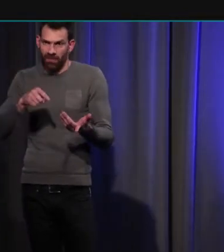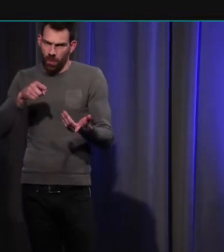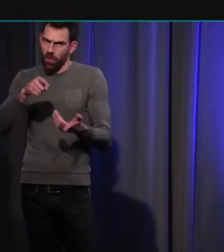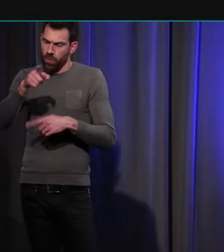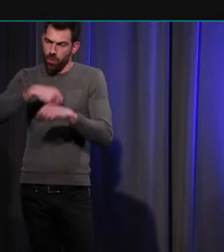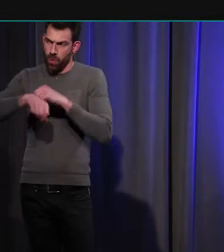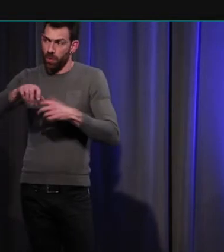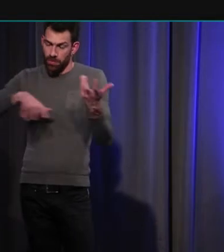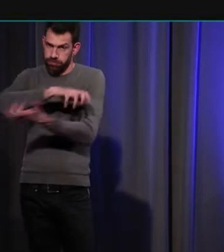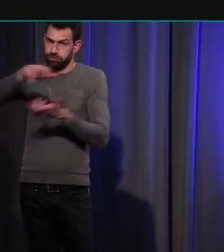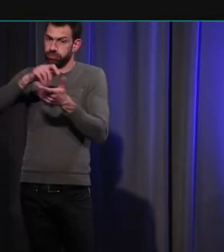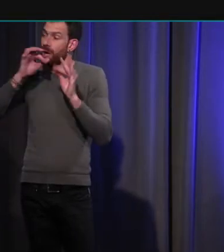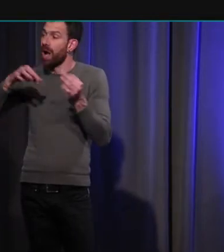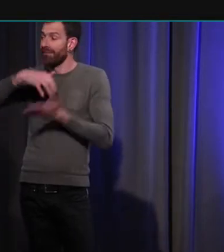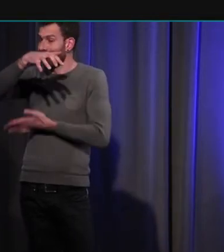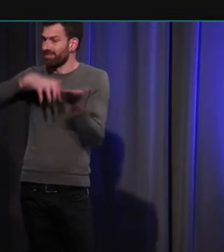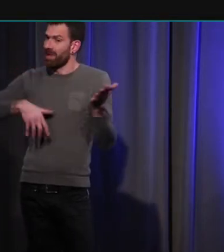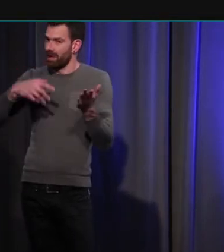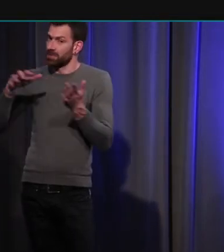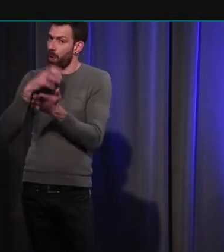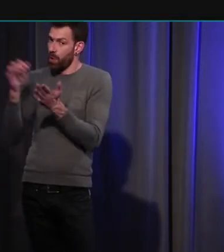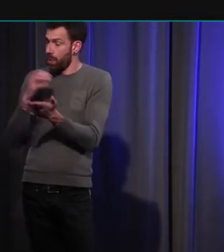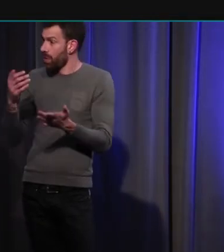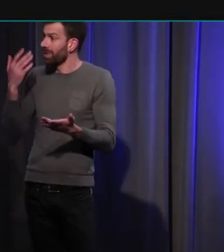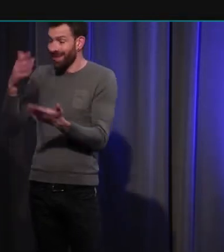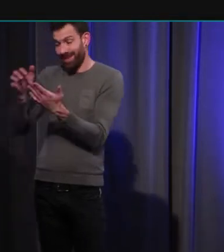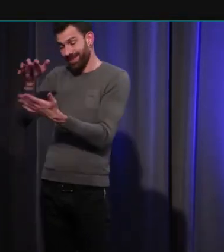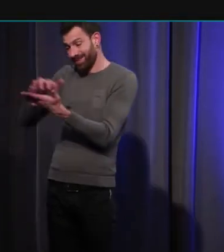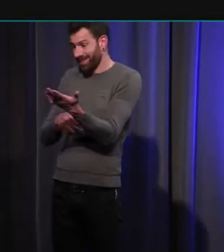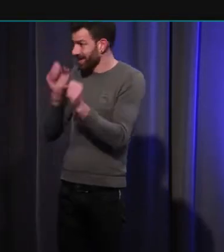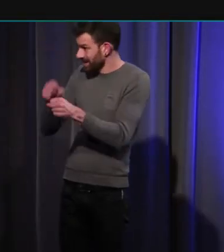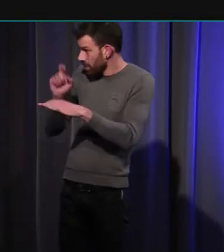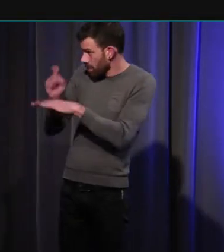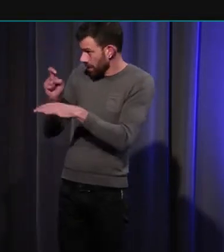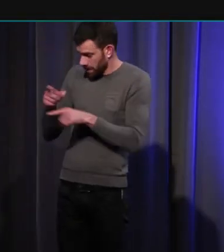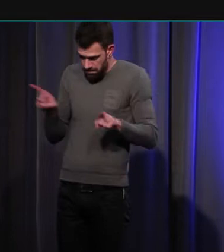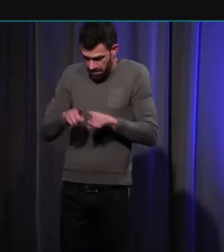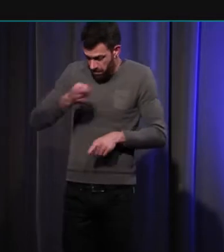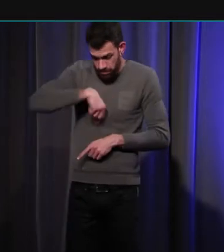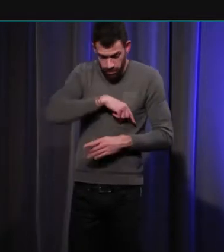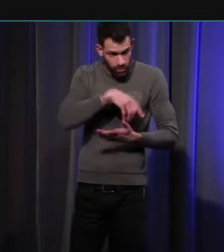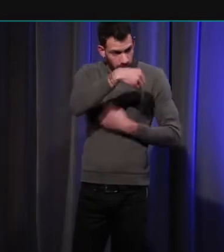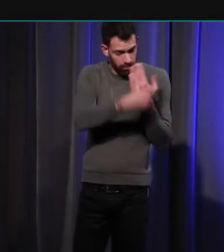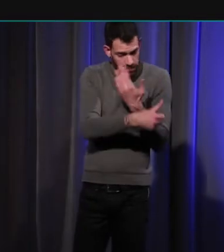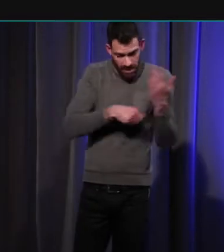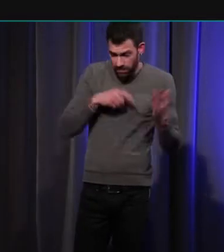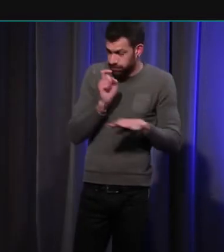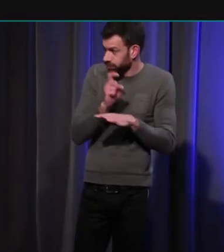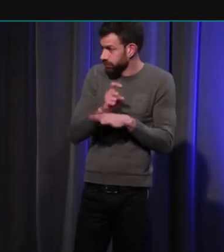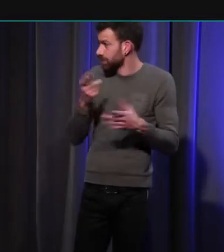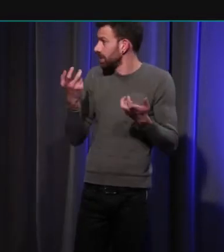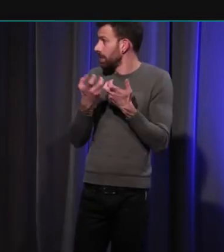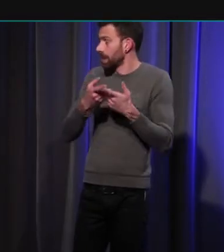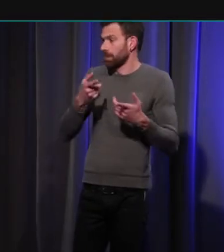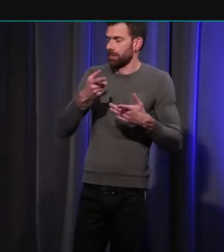du point de vue de l'exégèse dès lors que vous critiquerez ses textes comme nous on s'est mis en jeu c'est pas avoir ce qui est de la ramener en traduit en grec